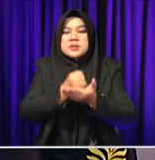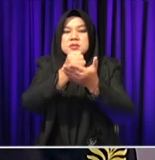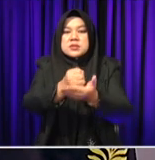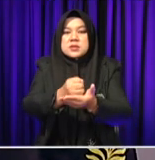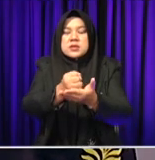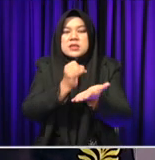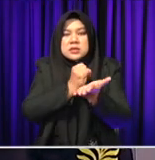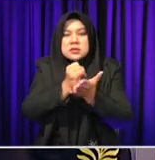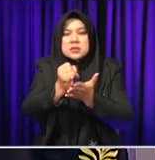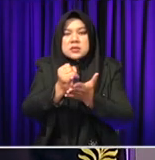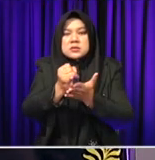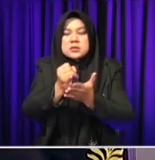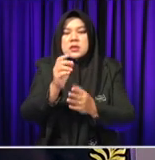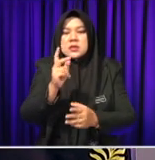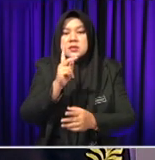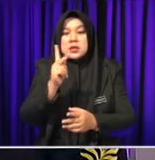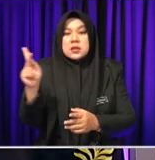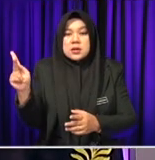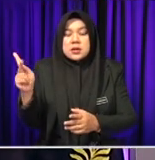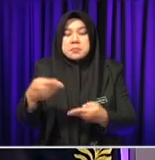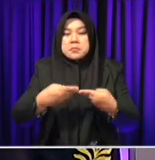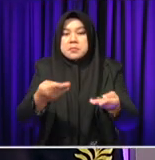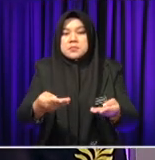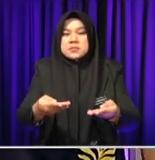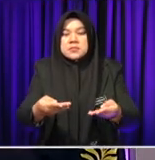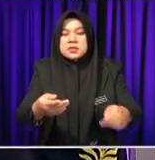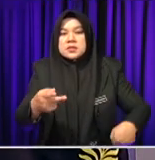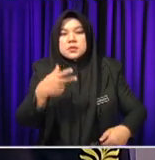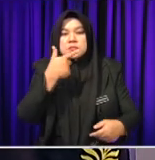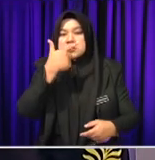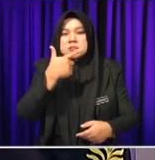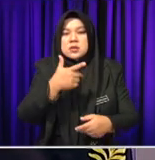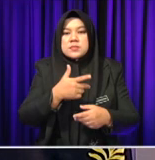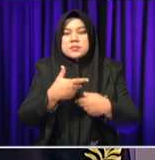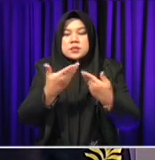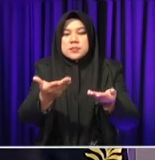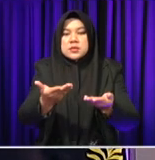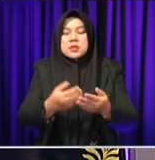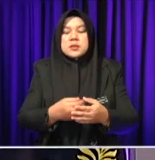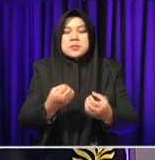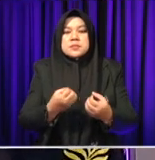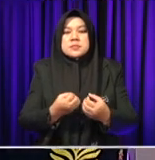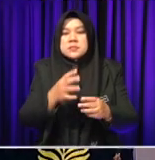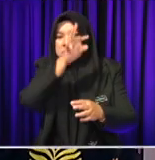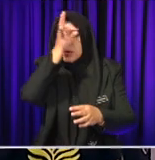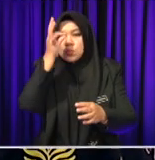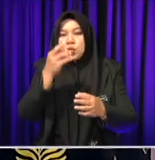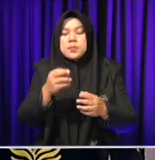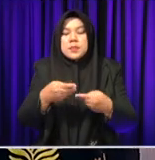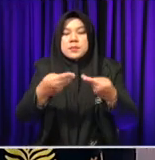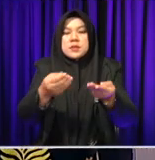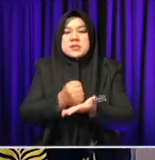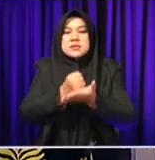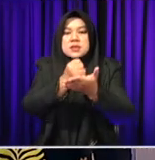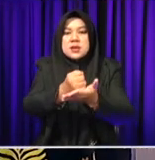ikhlas yang mana tangan kanan yang memberi tangan kiri Tak tahu pun banya tangan kanannya memberi sedekah itu okey Baiklah golongan